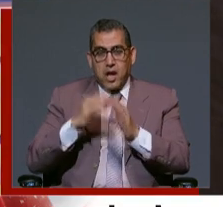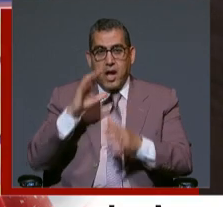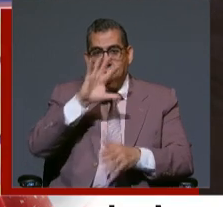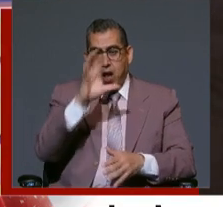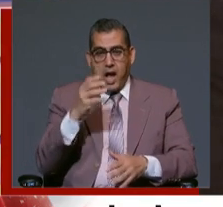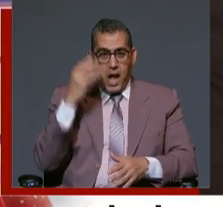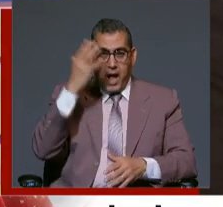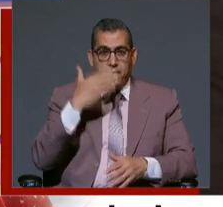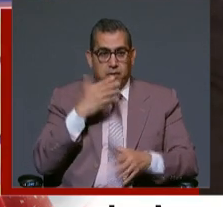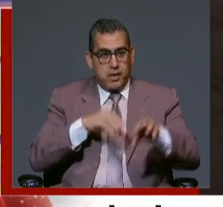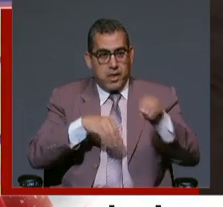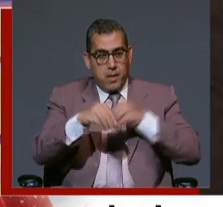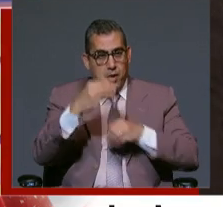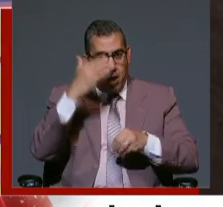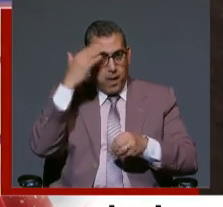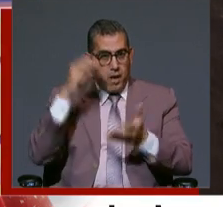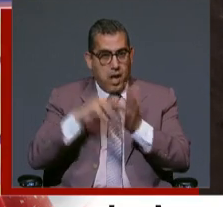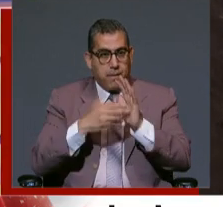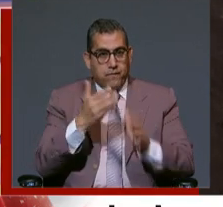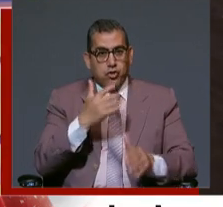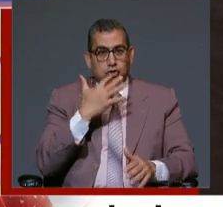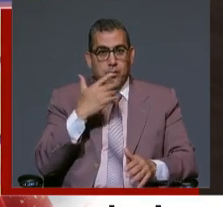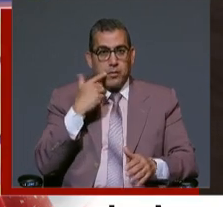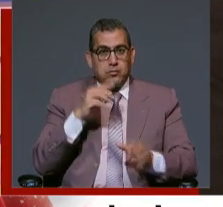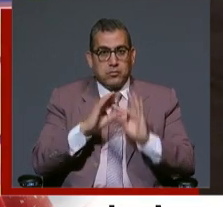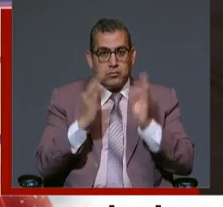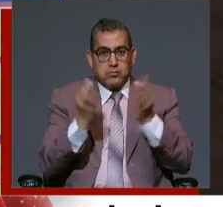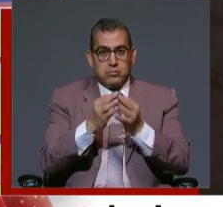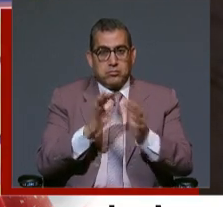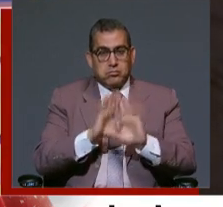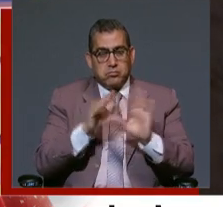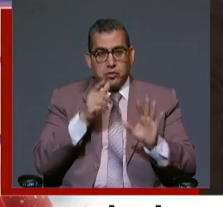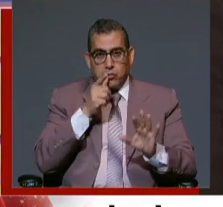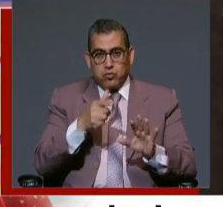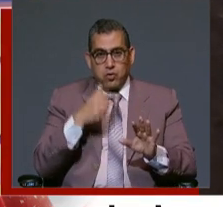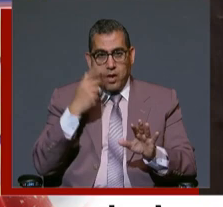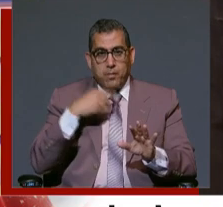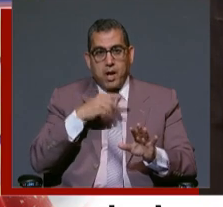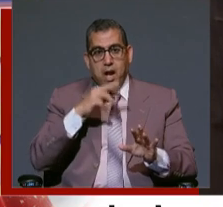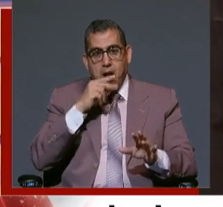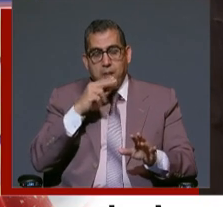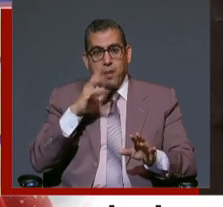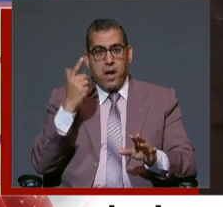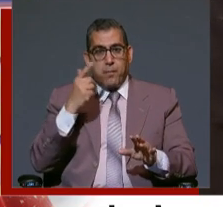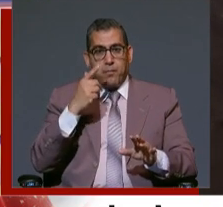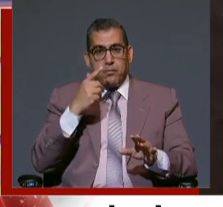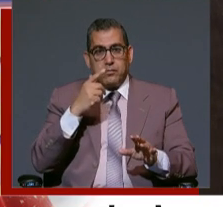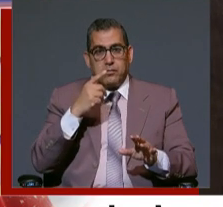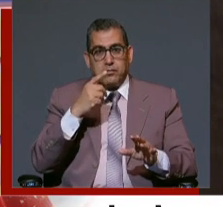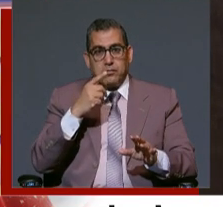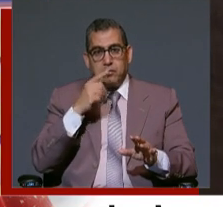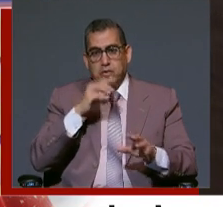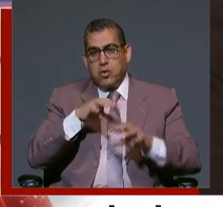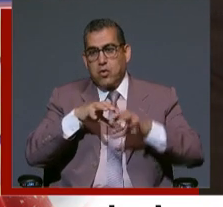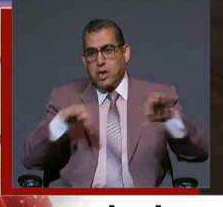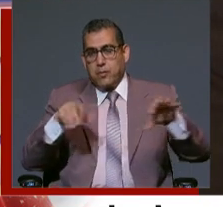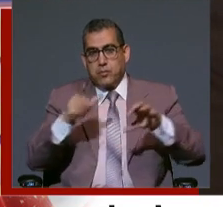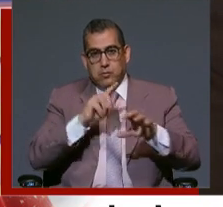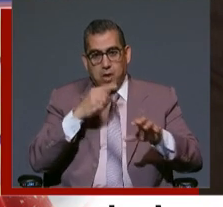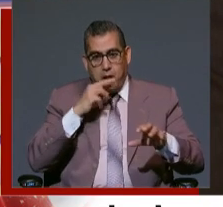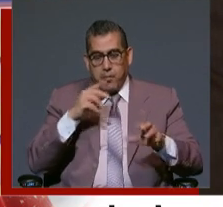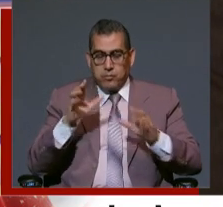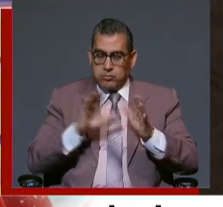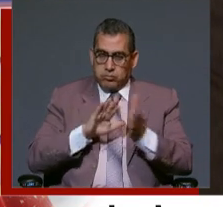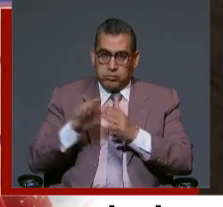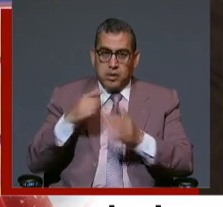الأفريقية اللي هي يعني خلاص إحنا ما بقاش اللغة أو رسالة الريادة، اللغة والرسالة إزاي